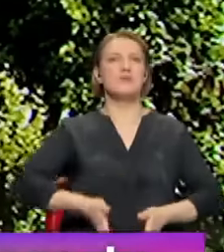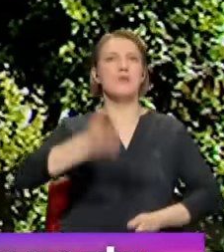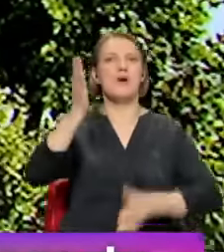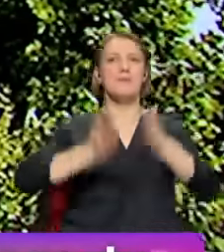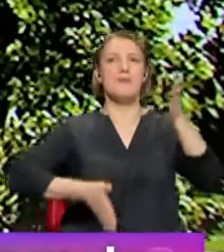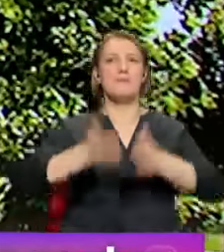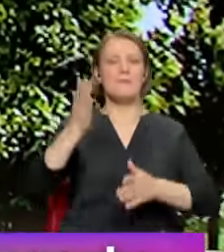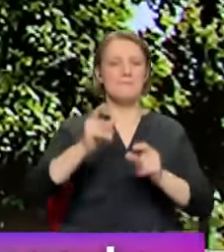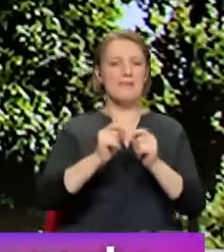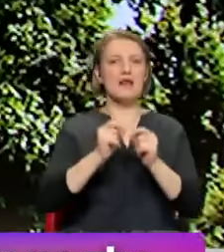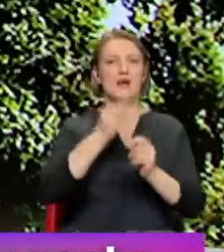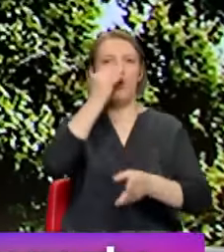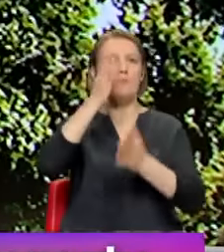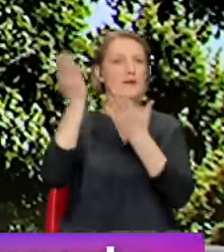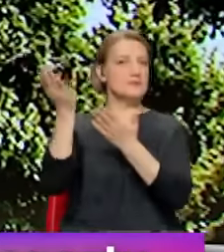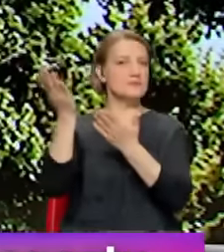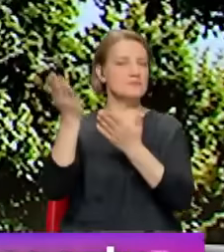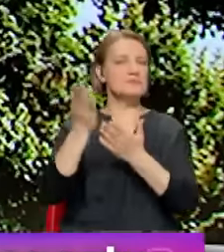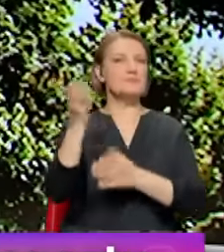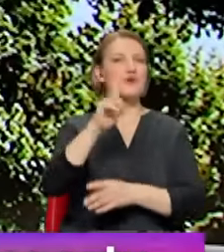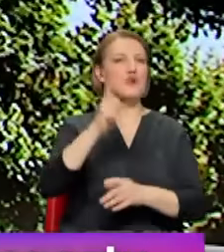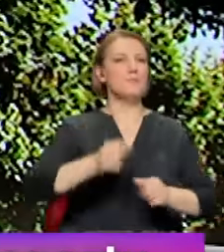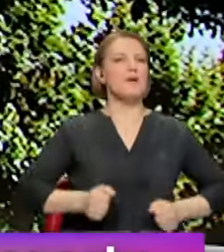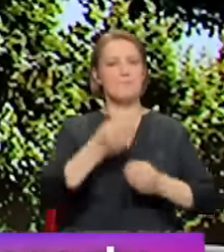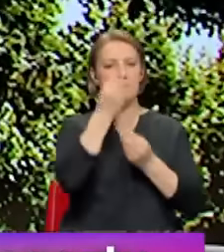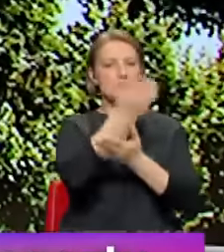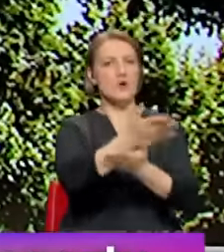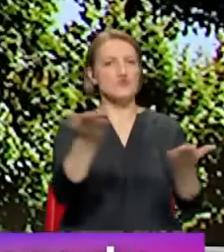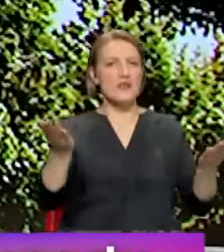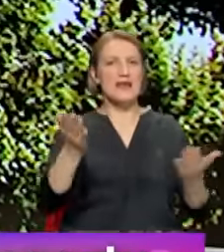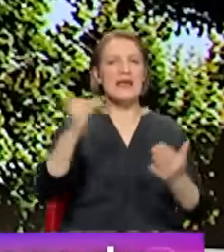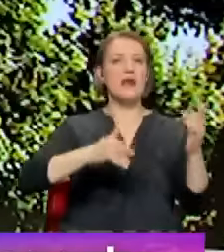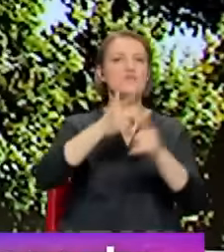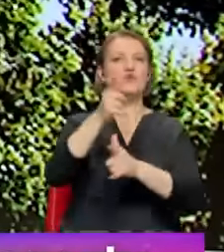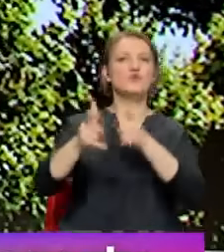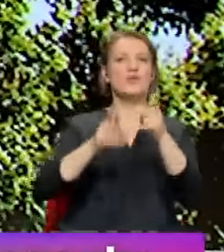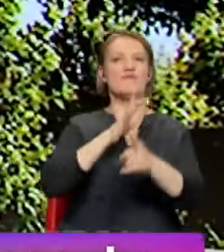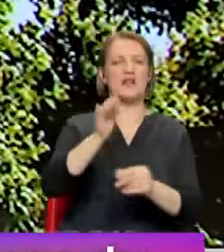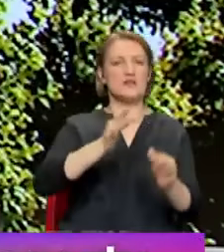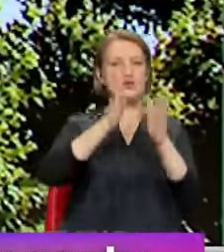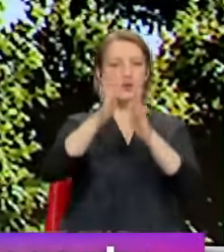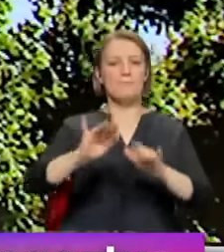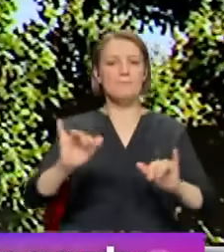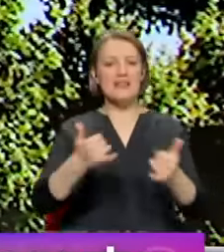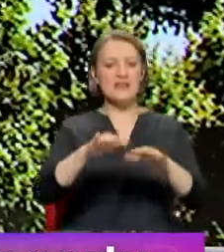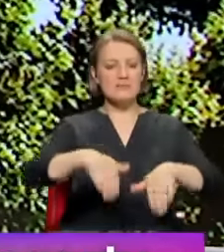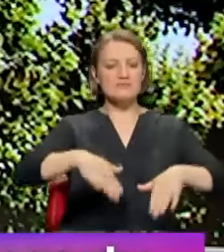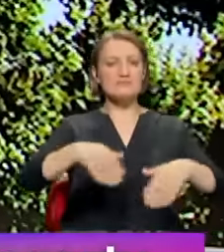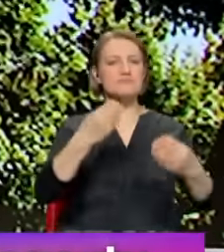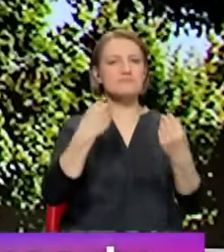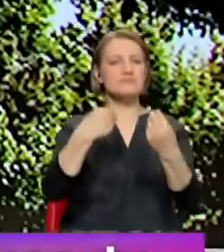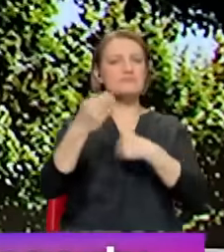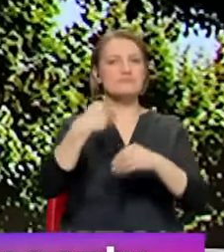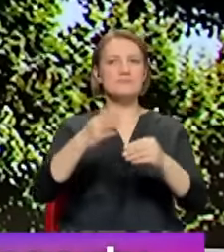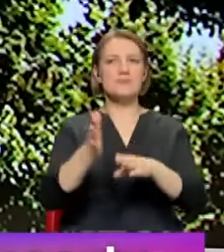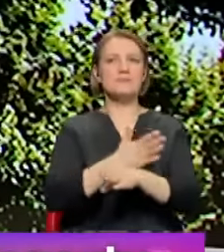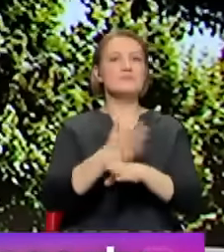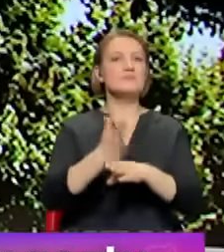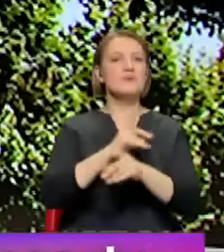Belgrad Ormanı'na götürelim sizi. Başka parklardan, bahçelerden de gelen görüntüler var. Gidiyorsunuz, piknik yapıyorsunuz. Geride